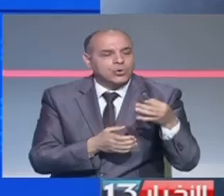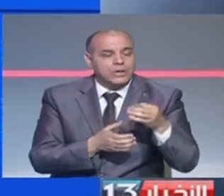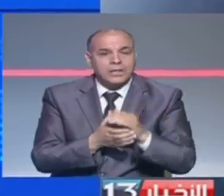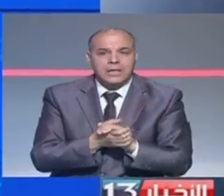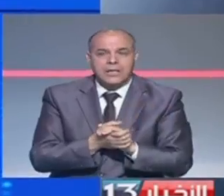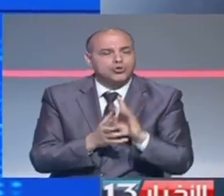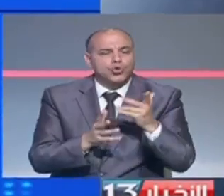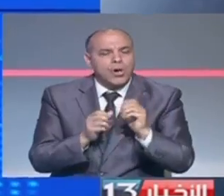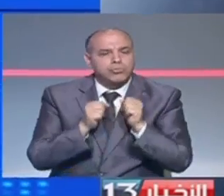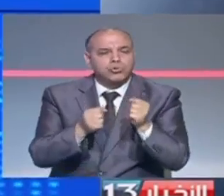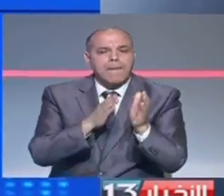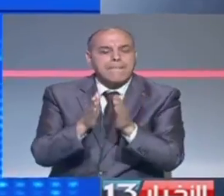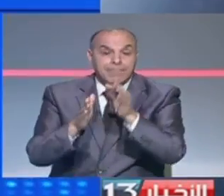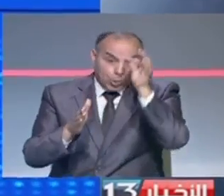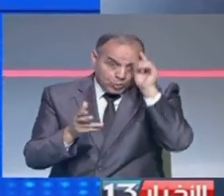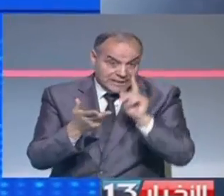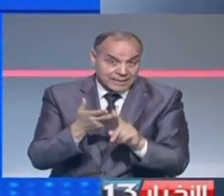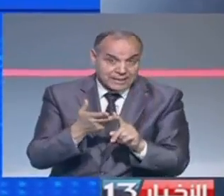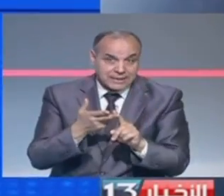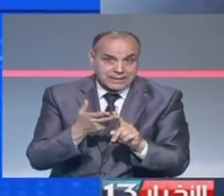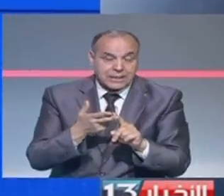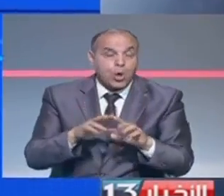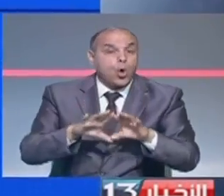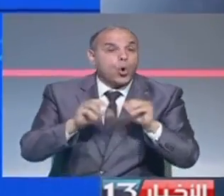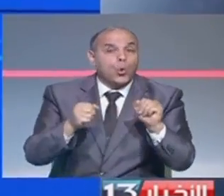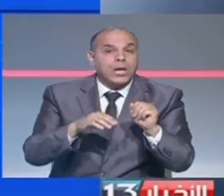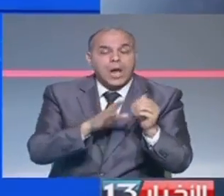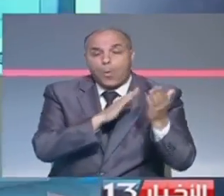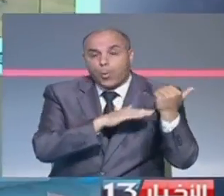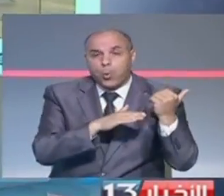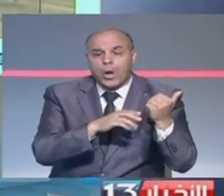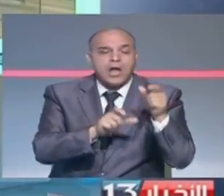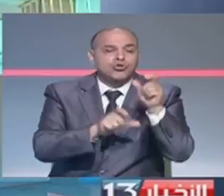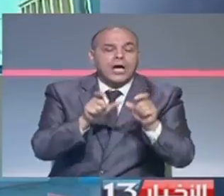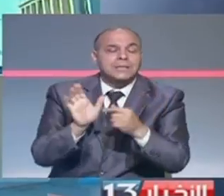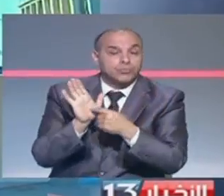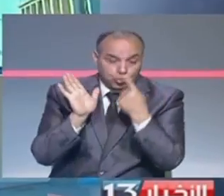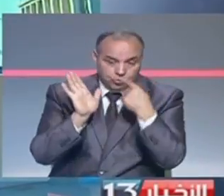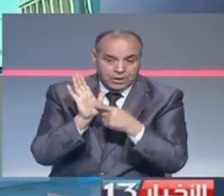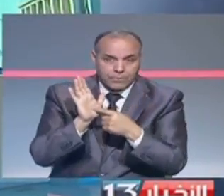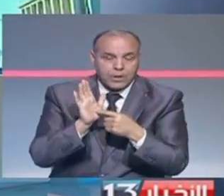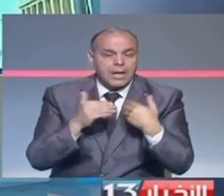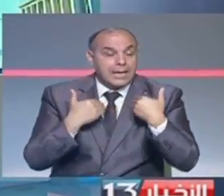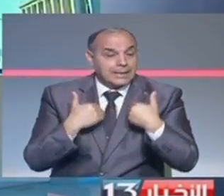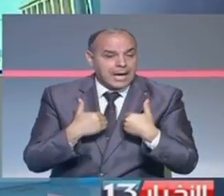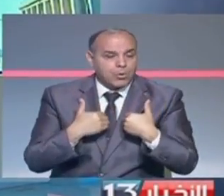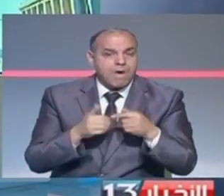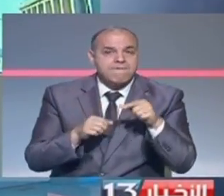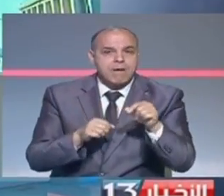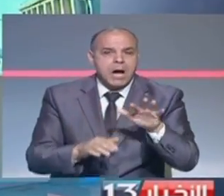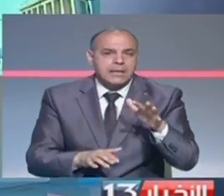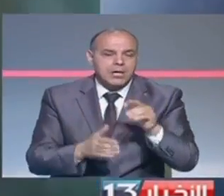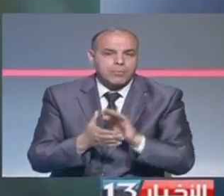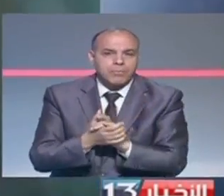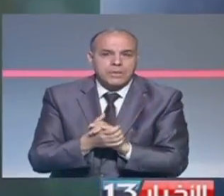جهود للمكتبه الوطنيه لوضع كل موروثها على ذمه الناس نحن اه وضعنا تقريب